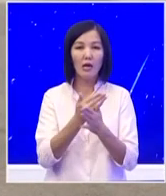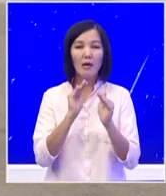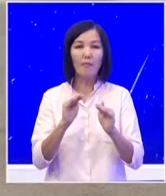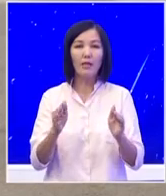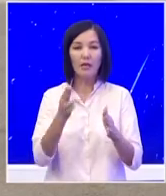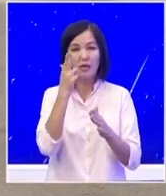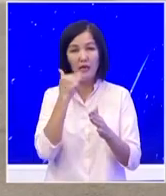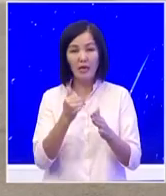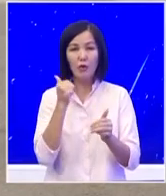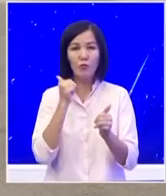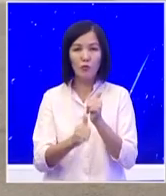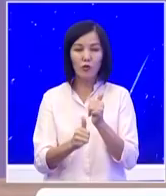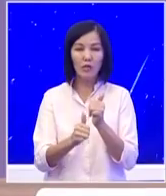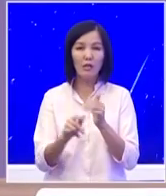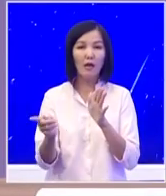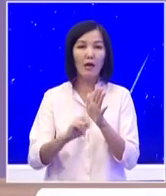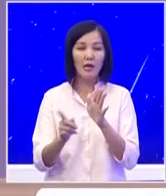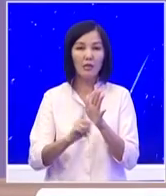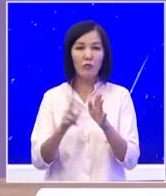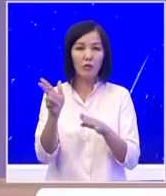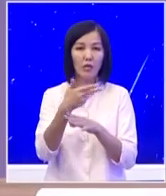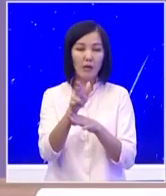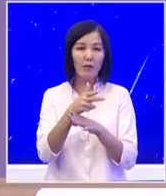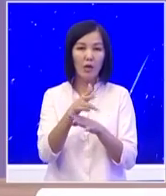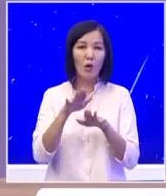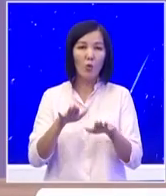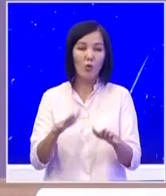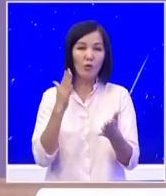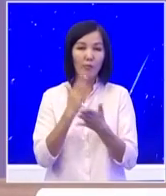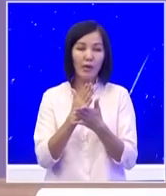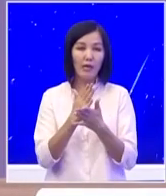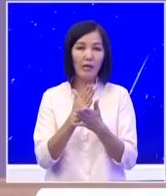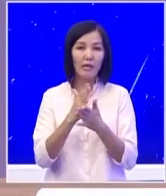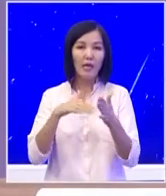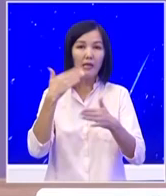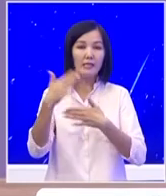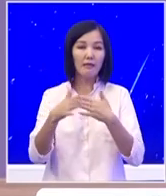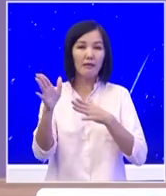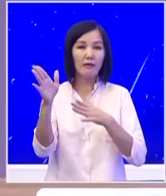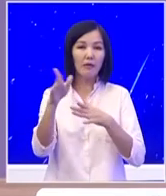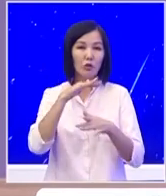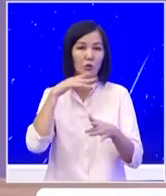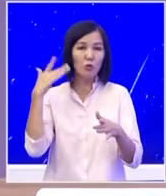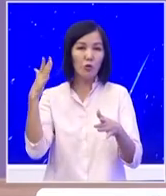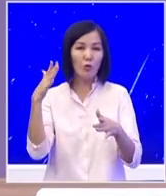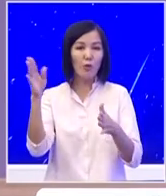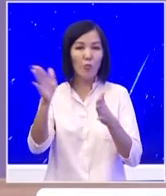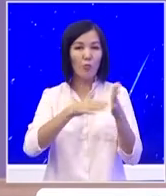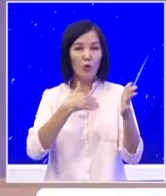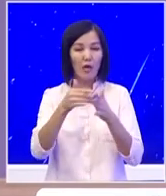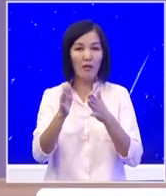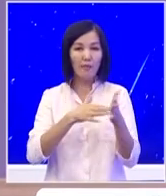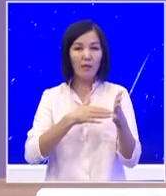балаларға ыңғайлы. Күнделікті жайлы қатынау үшін камера, кең орындықтар қарастырдық. Сыртқы безендірілуінде балаларға сай ашық түспен боялып,